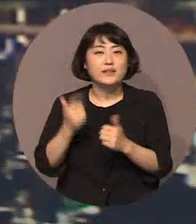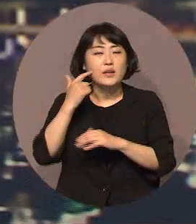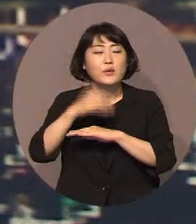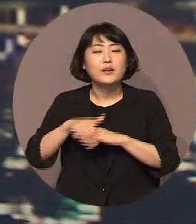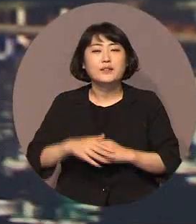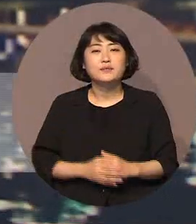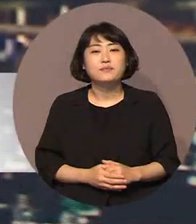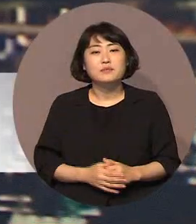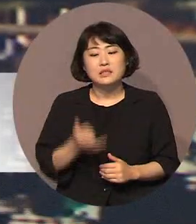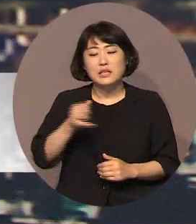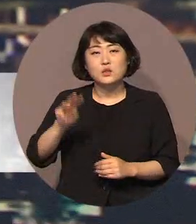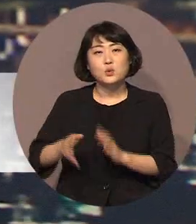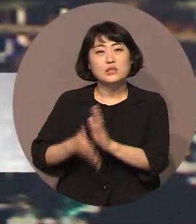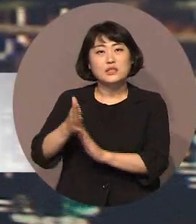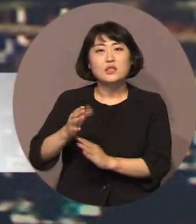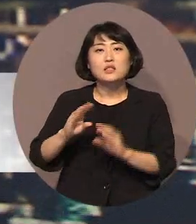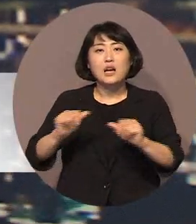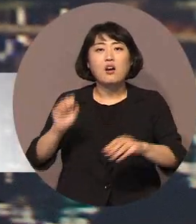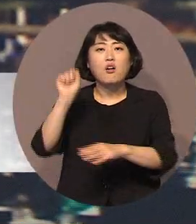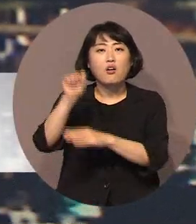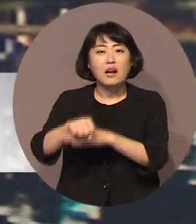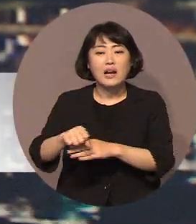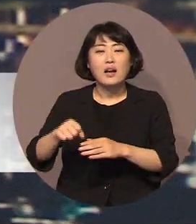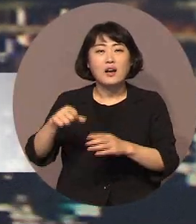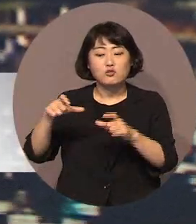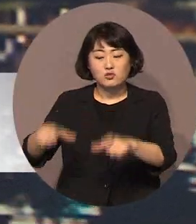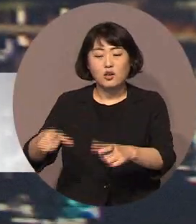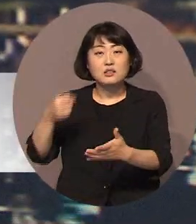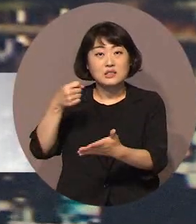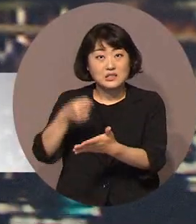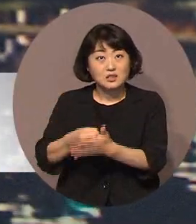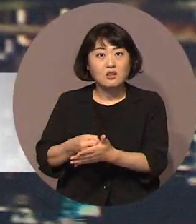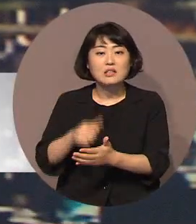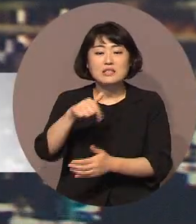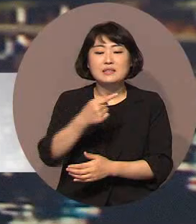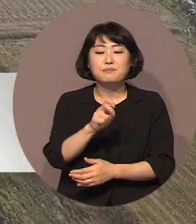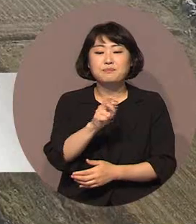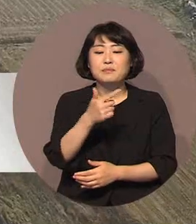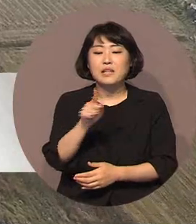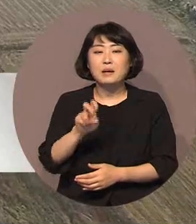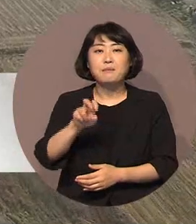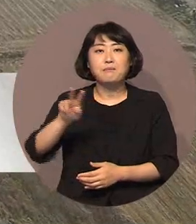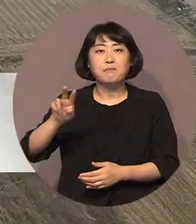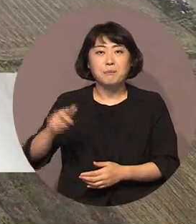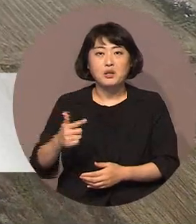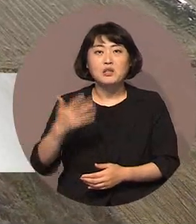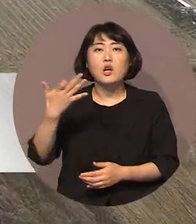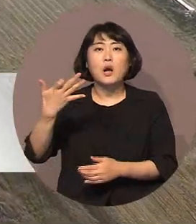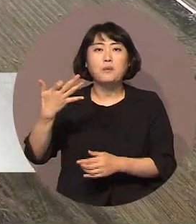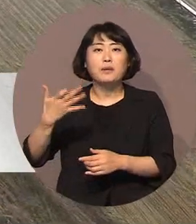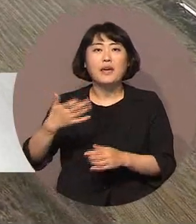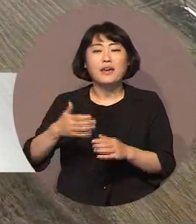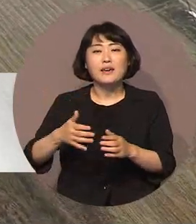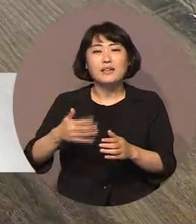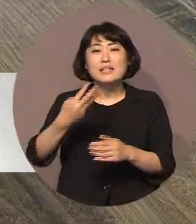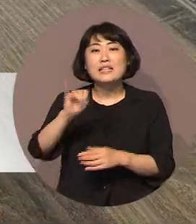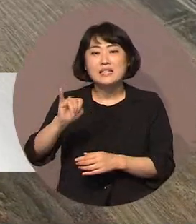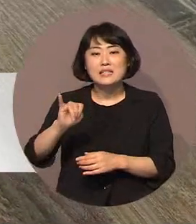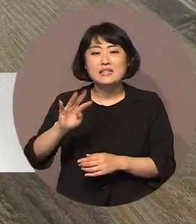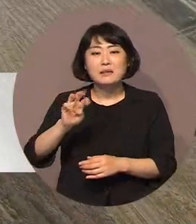세종시가 이달 말 토지거래허가구역 지정이 만료되는 금남면 19개리 38.39